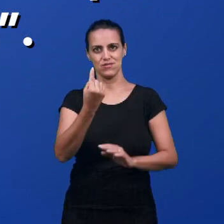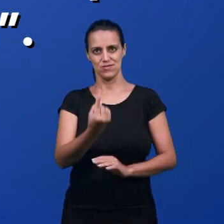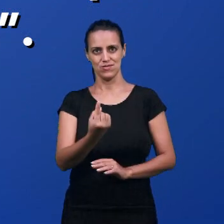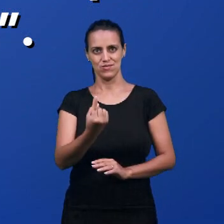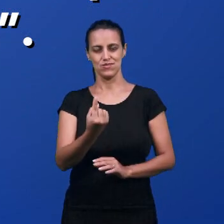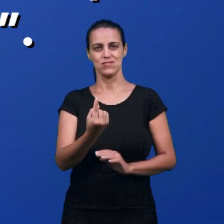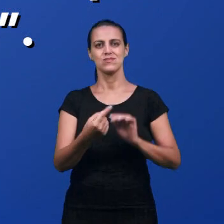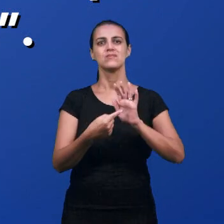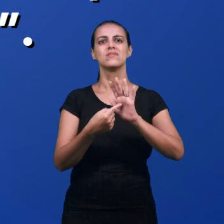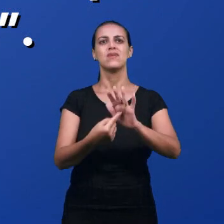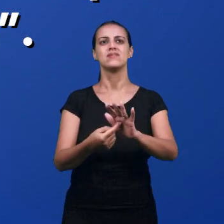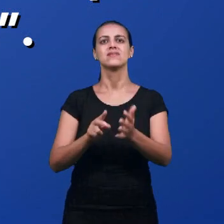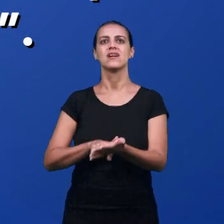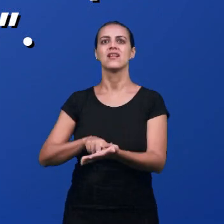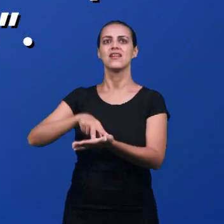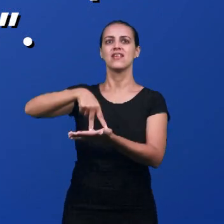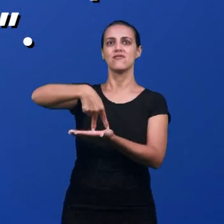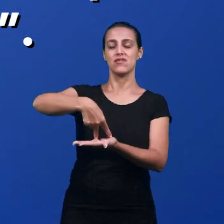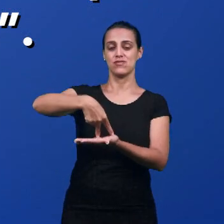1.